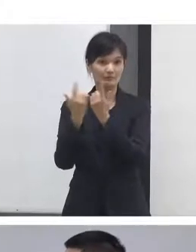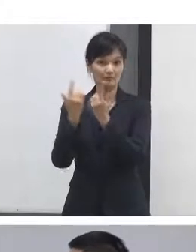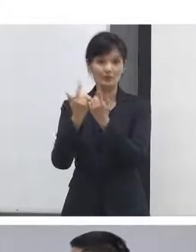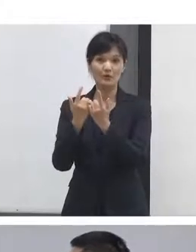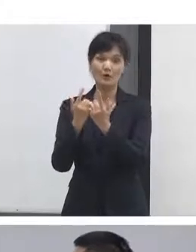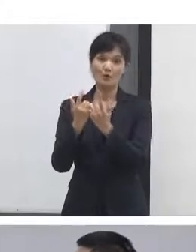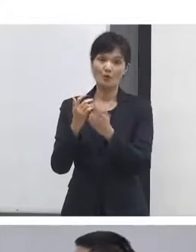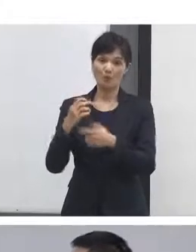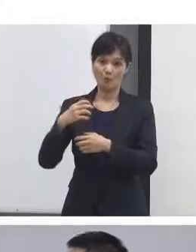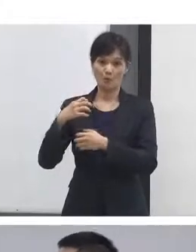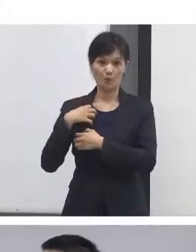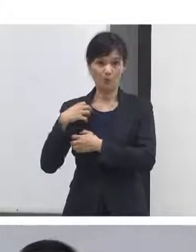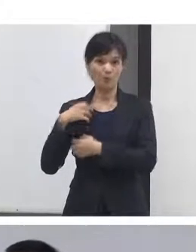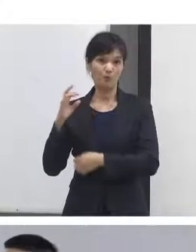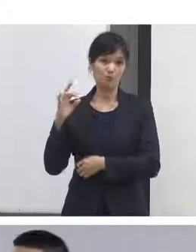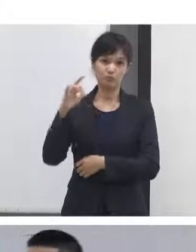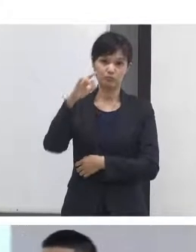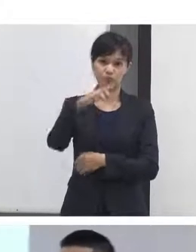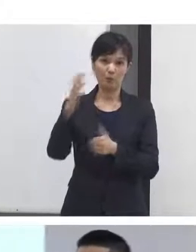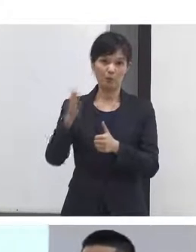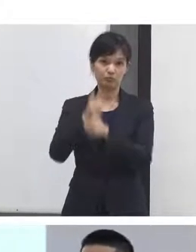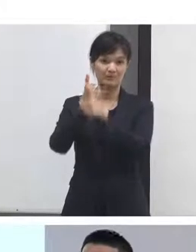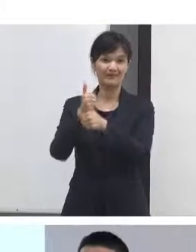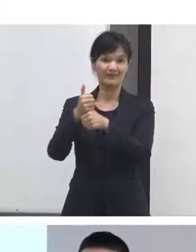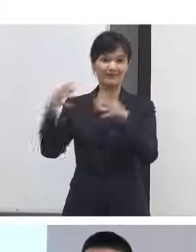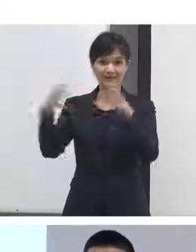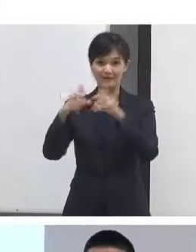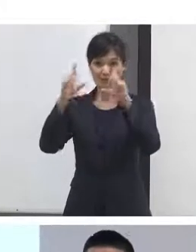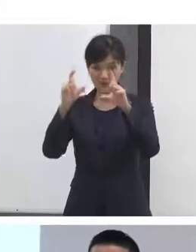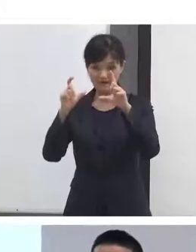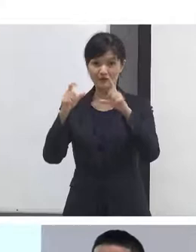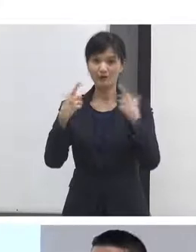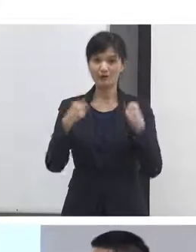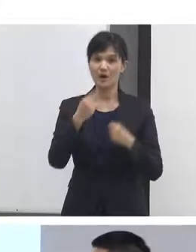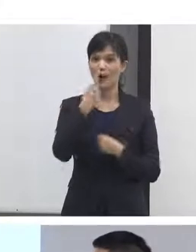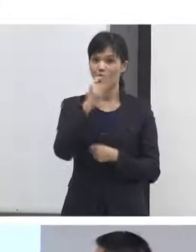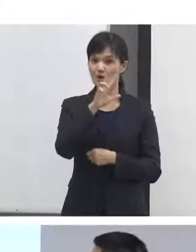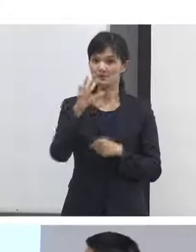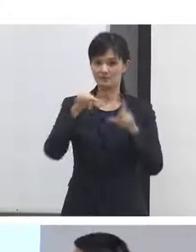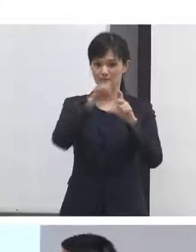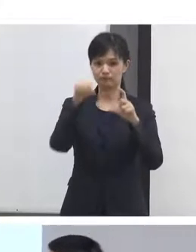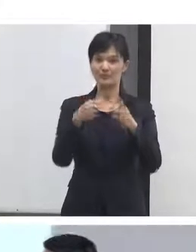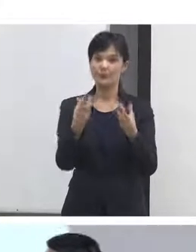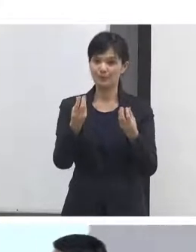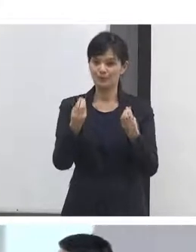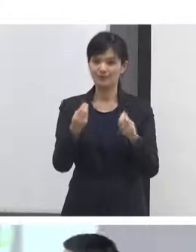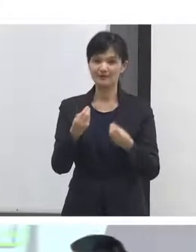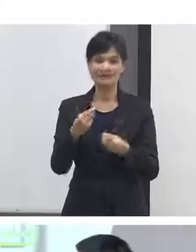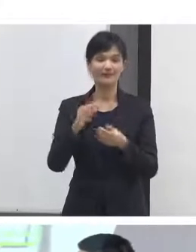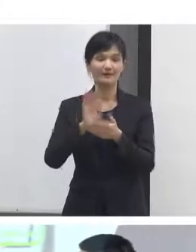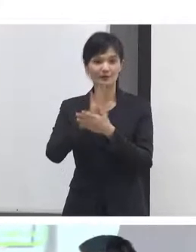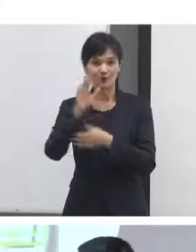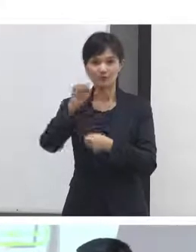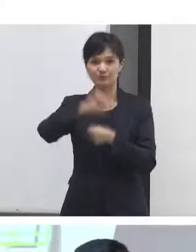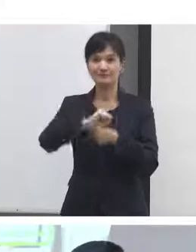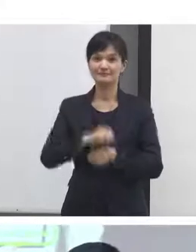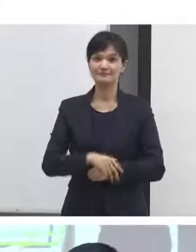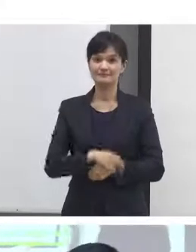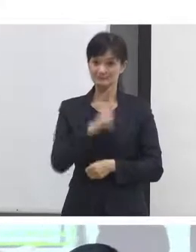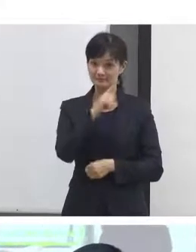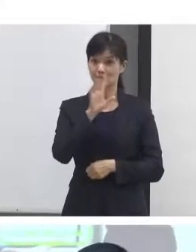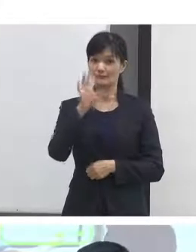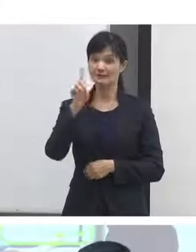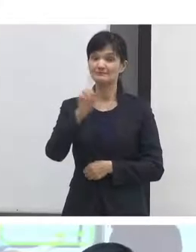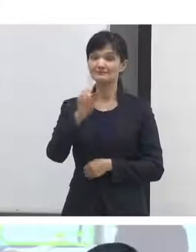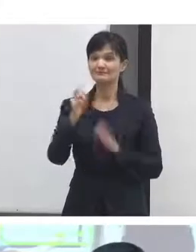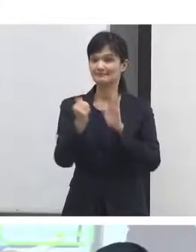照。那本来合照当然没有这些绿色的圈圈哦，就是绿色圈圈是一把放上去的。那譬如说，就是大家这边就会有一些标